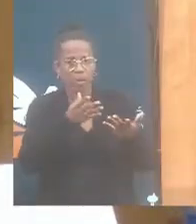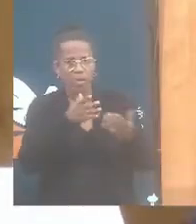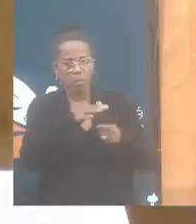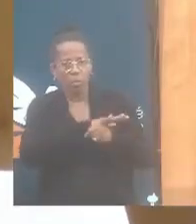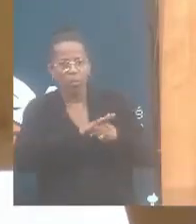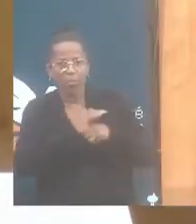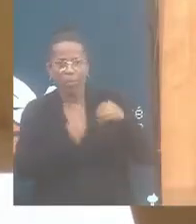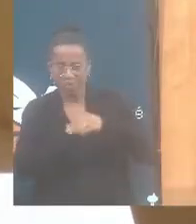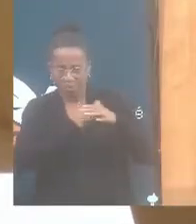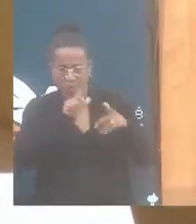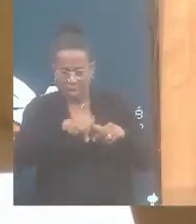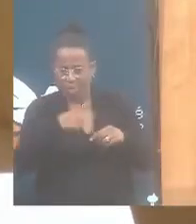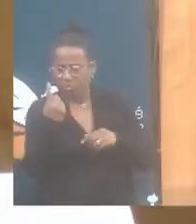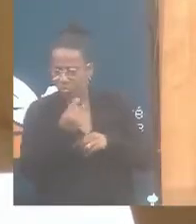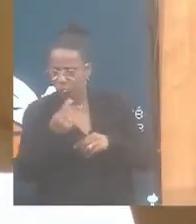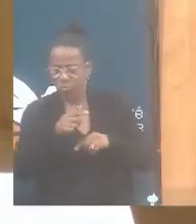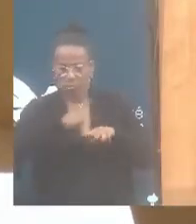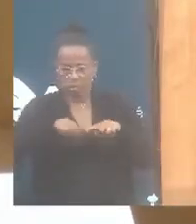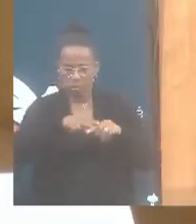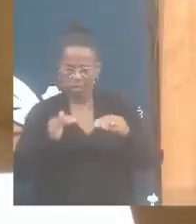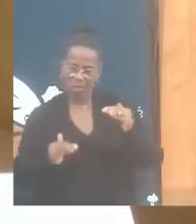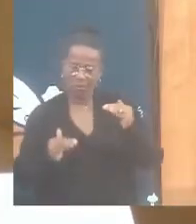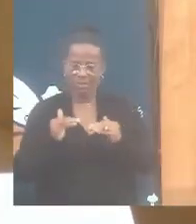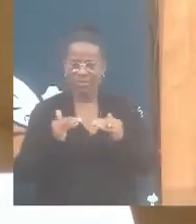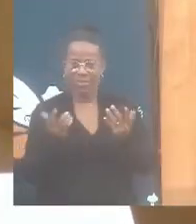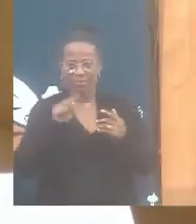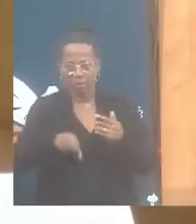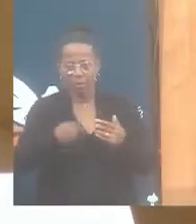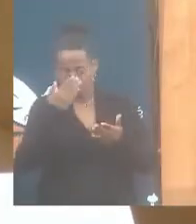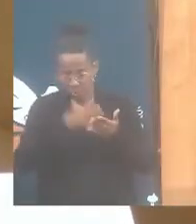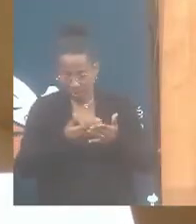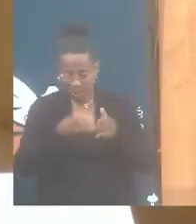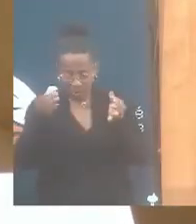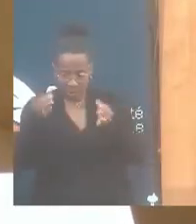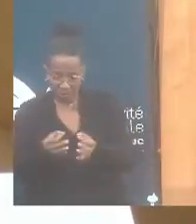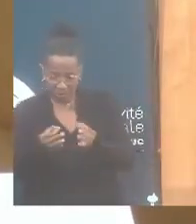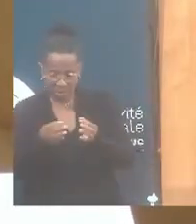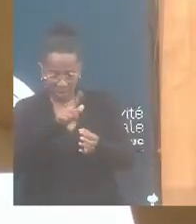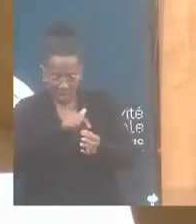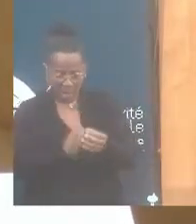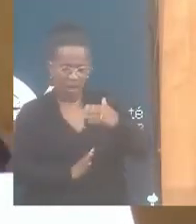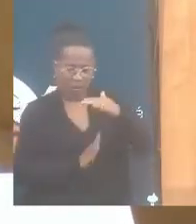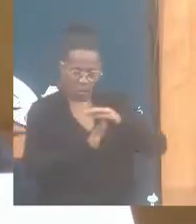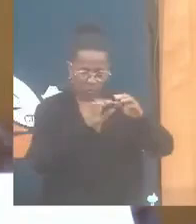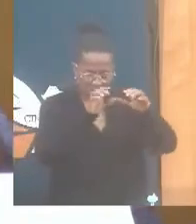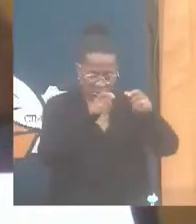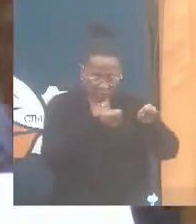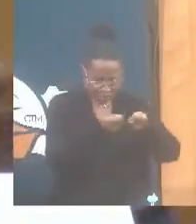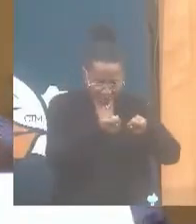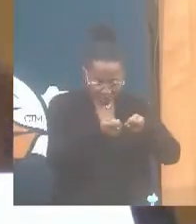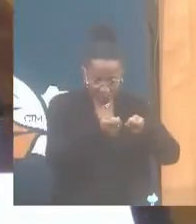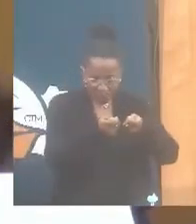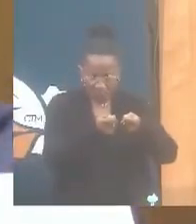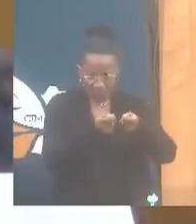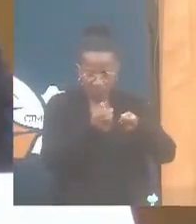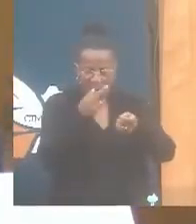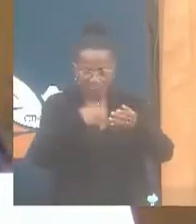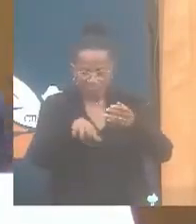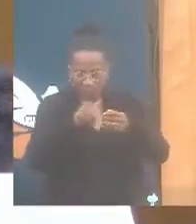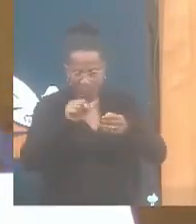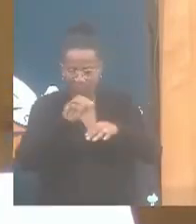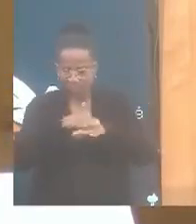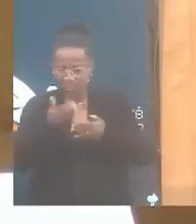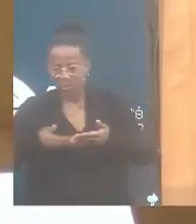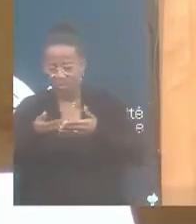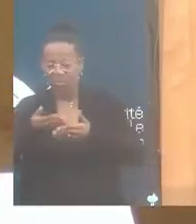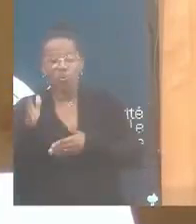des écritures à régulariser. Et c'est pour ça qu'en comptabilité, il y a des comptes de gestion qu'on appelle reprise sur écriture antérieure. Tout